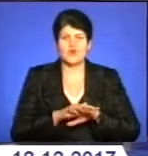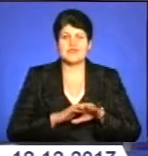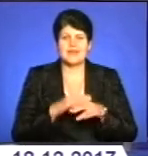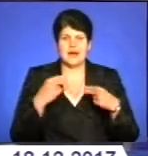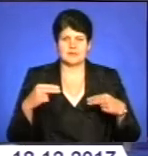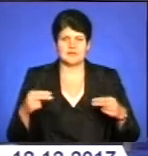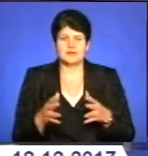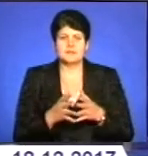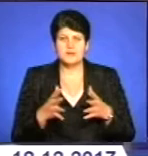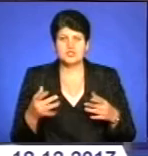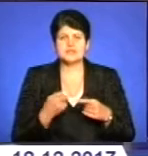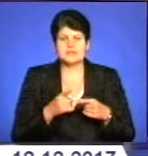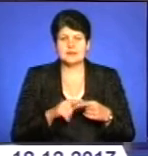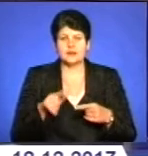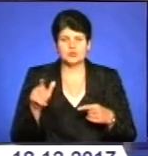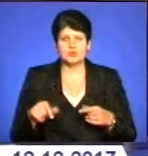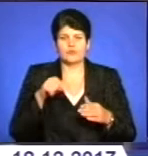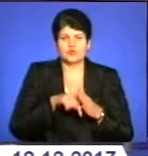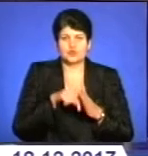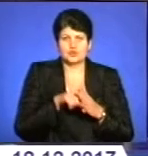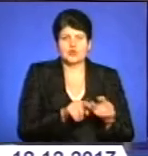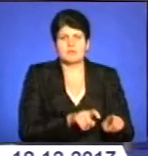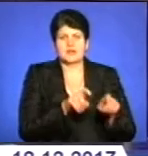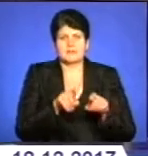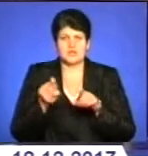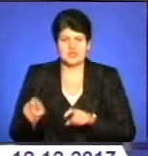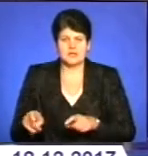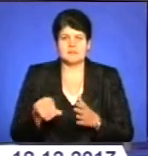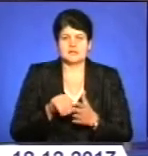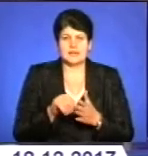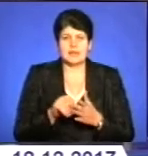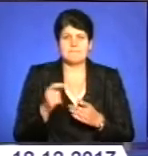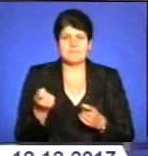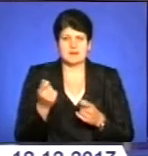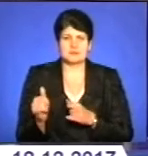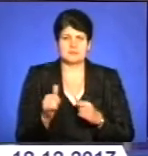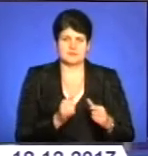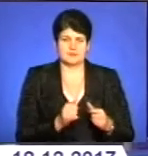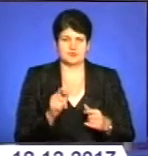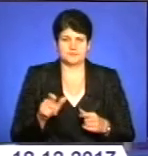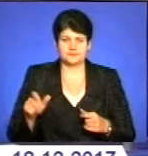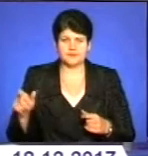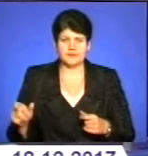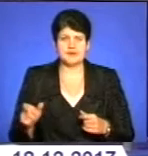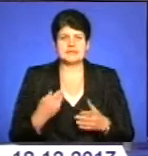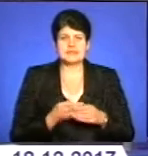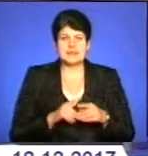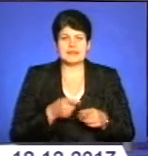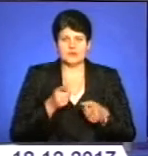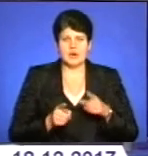торговців – внутрішньопереміщені особи, а також представники малозабезпечених верств населення. Ласощі, натуральна косметика